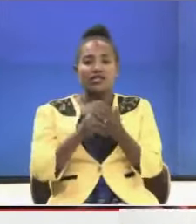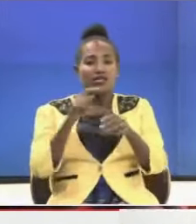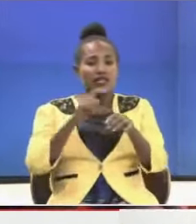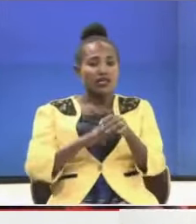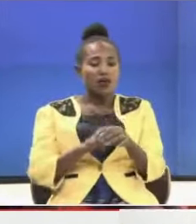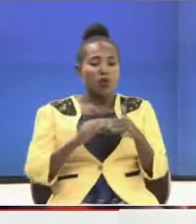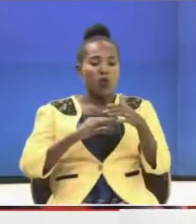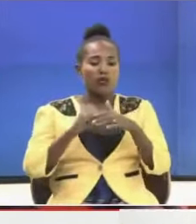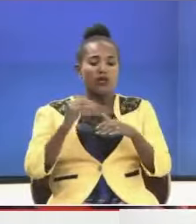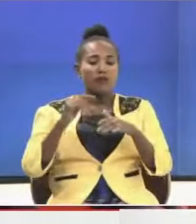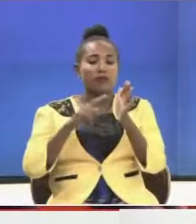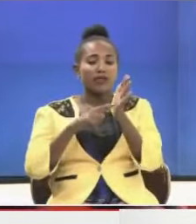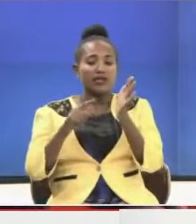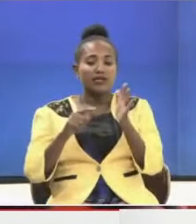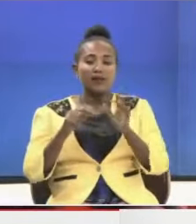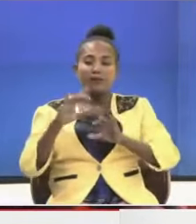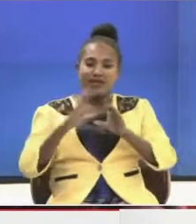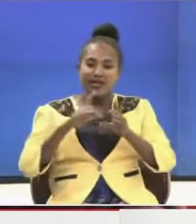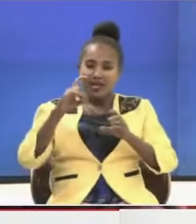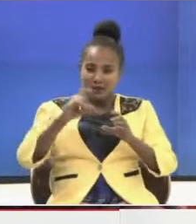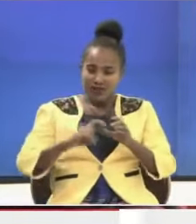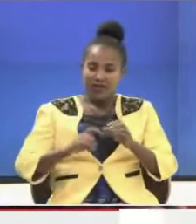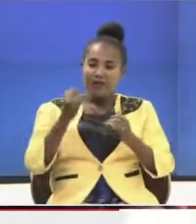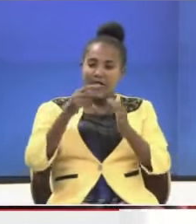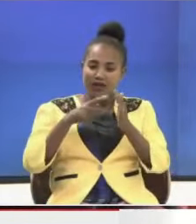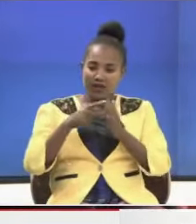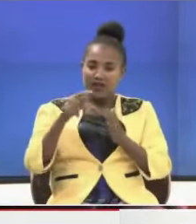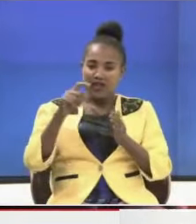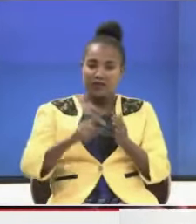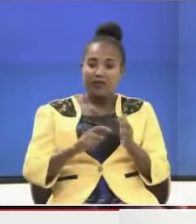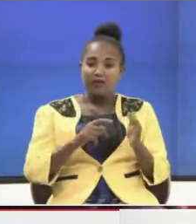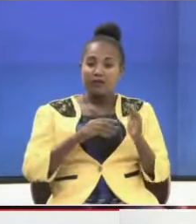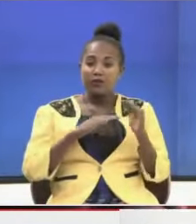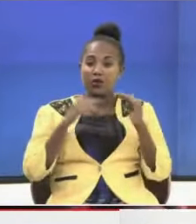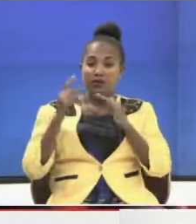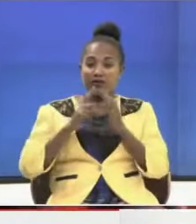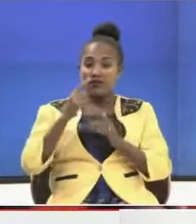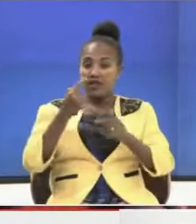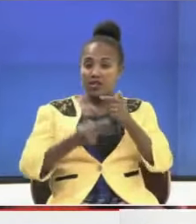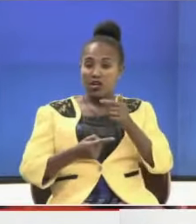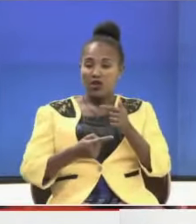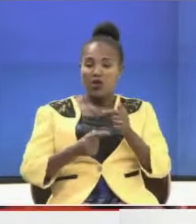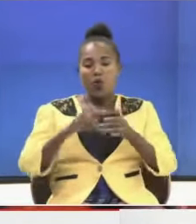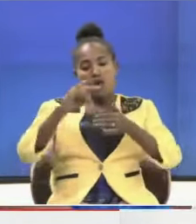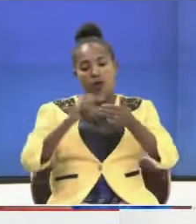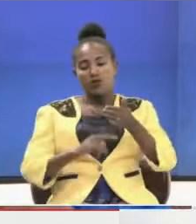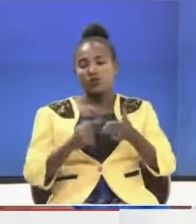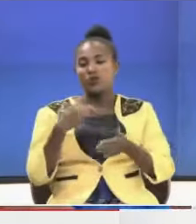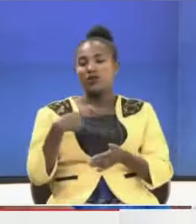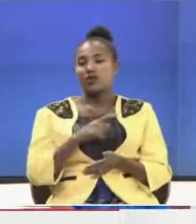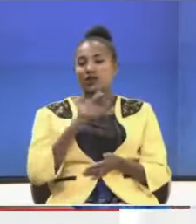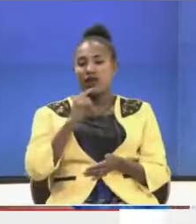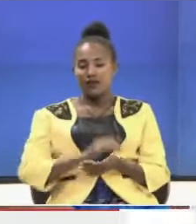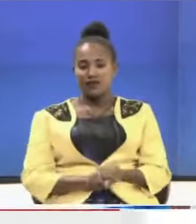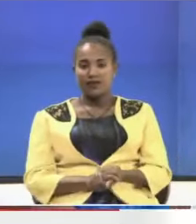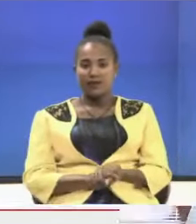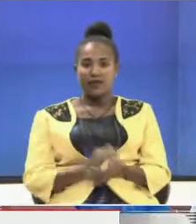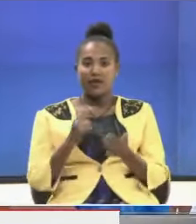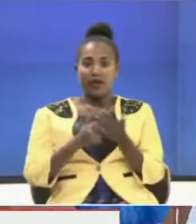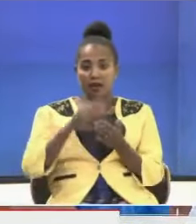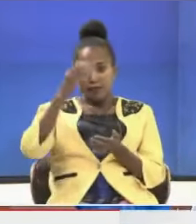ወጥተን በአደባባይ መደረግ ያለበትን መከፈል ያለበትን መክፈል ካልቻል ወራዶቹ እኛ ነን። ይሄ